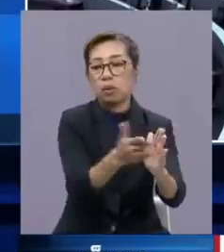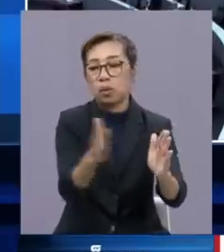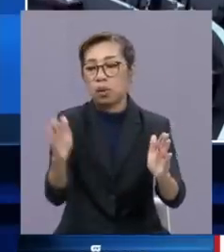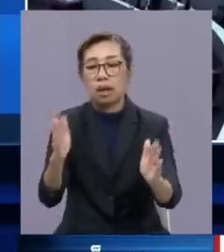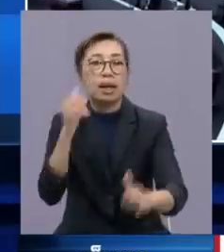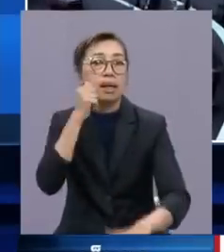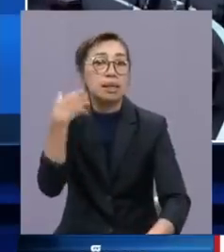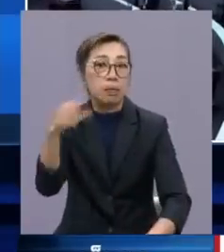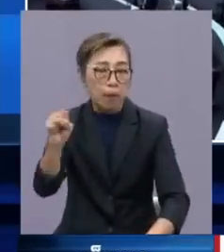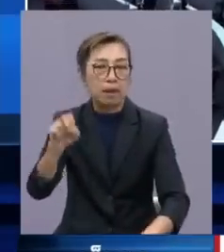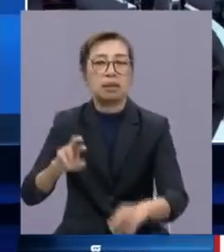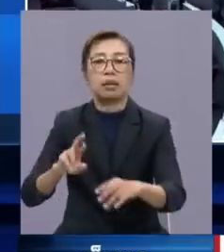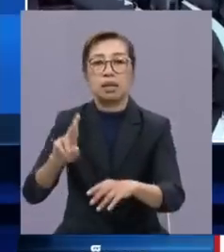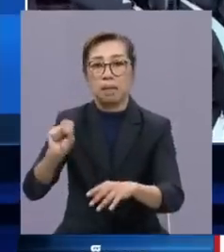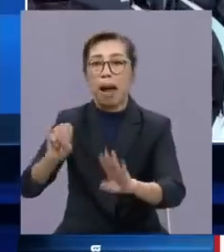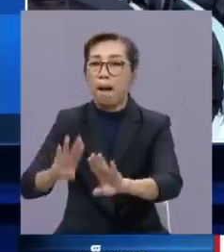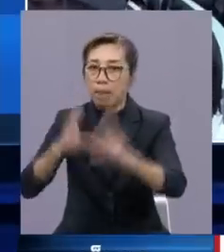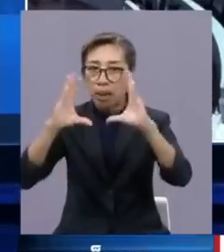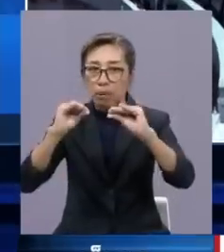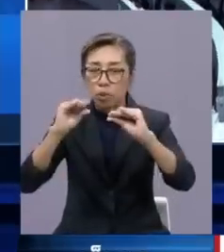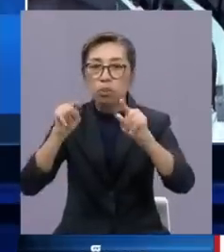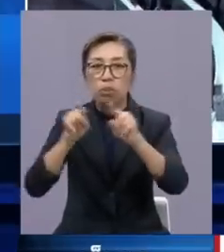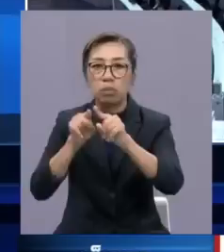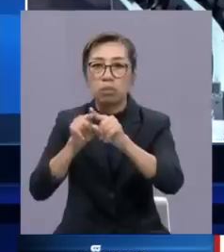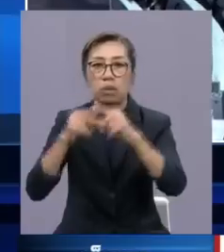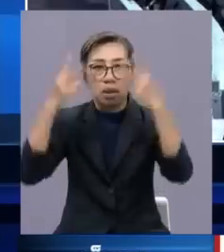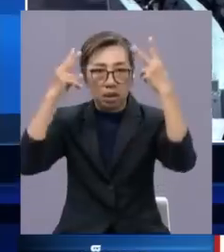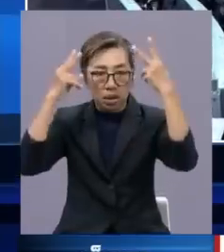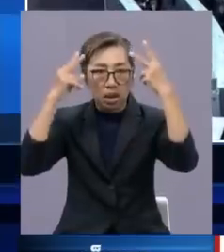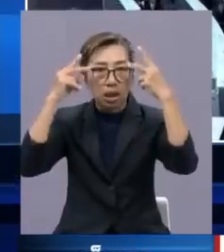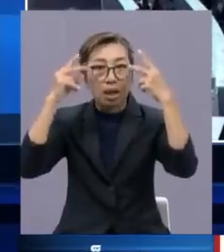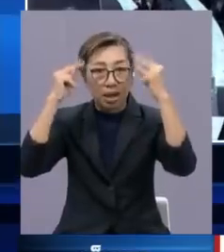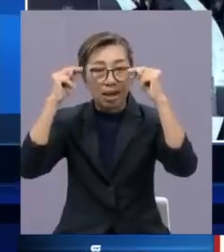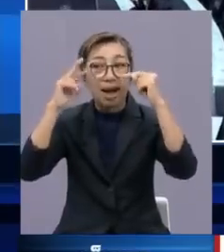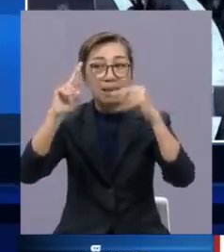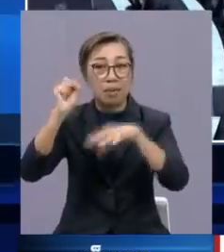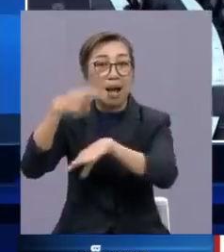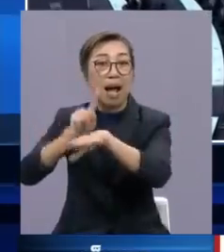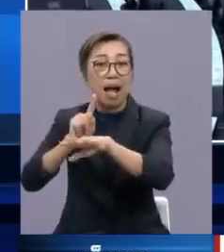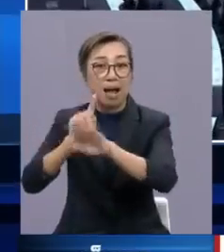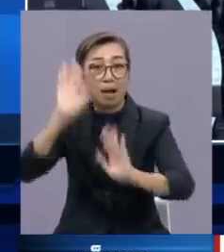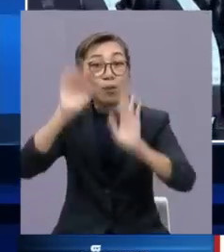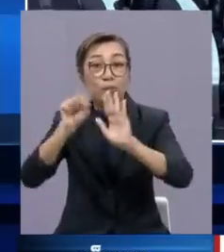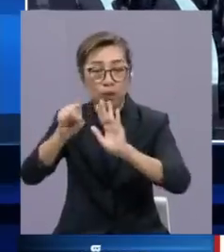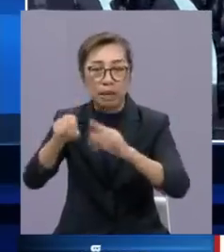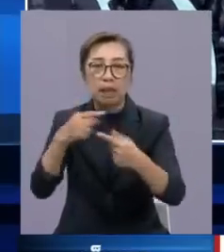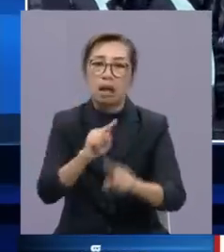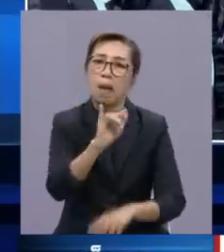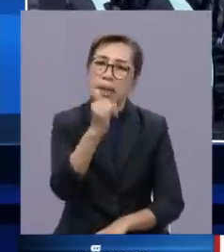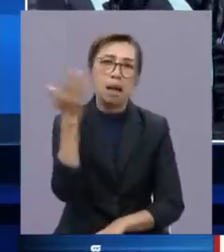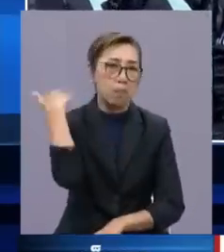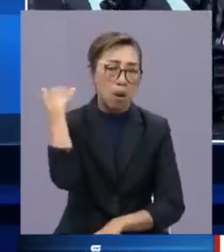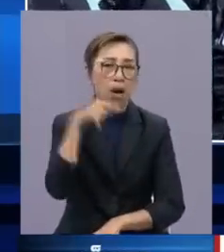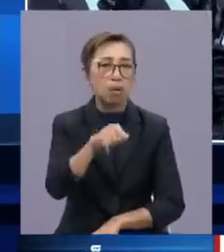ย่างปีที่แล้วปี62ขออภัยก็เปิดรัฐพิธีเสร็จปุ๊บวันรุ่งขึ้นก็เลือกประธานสภากันเลยอาจจะไม่ถึง10วันก็ได้เนี่ยนะครับทีนี้